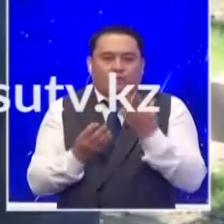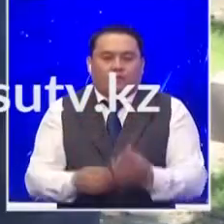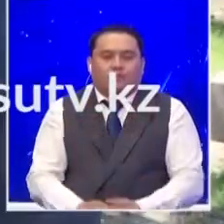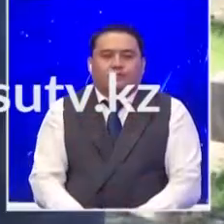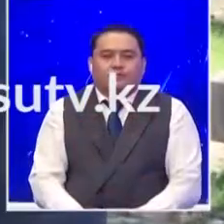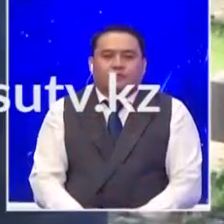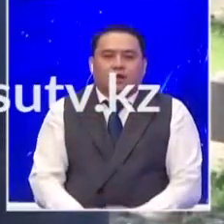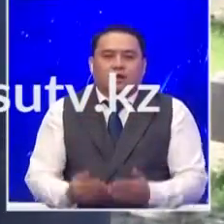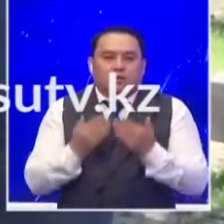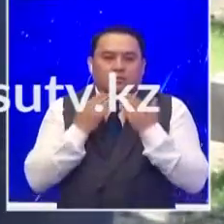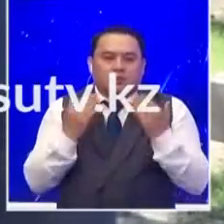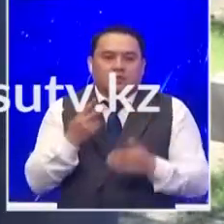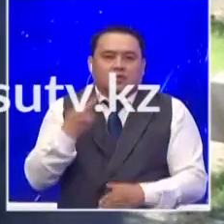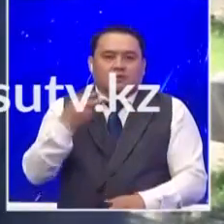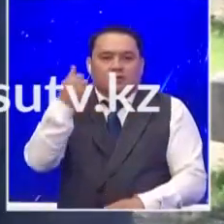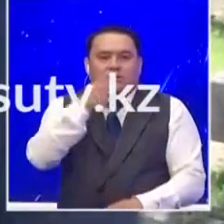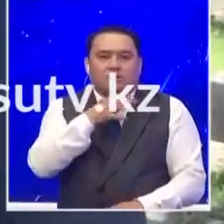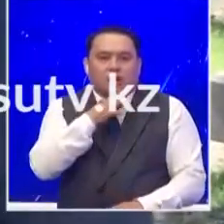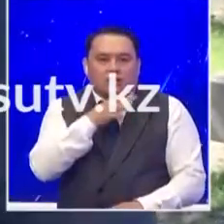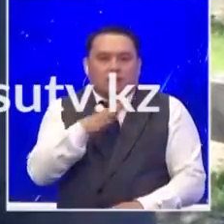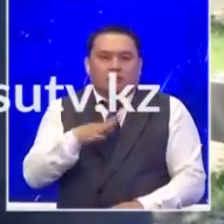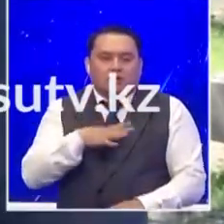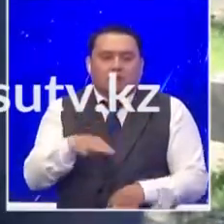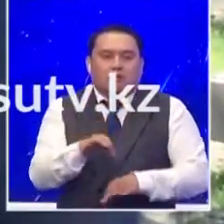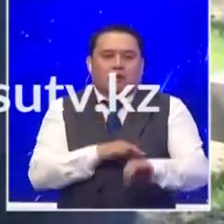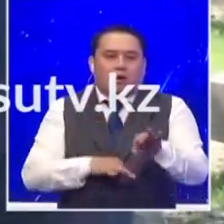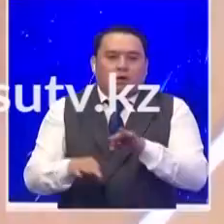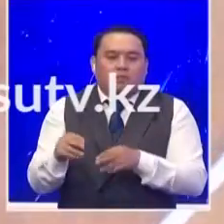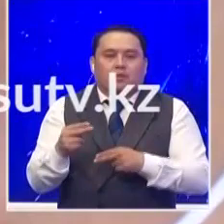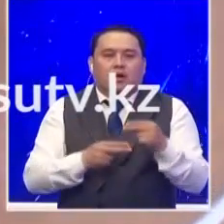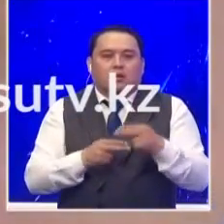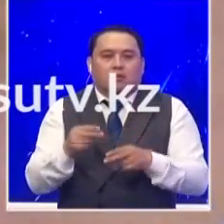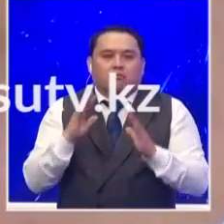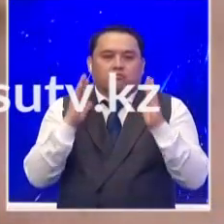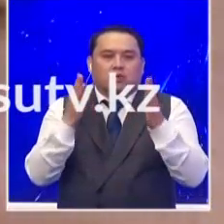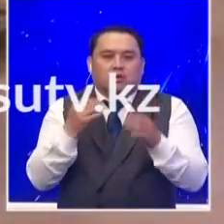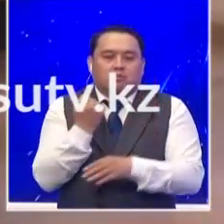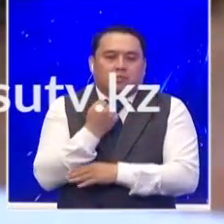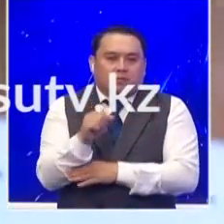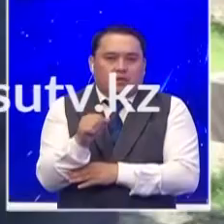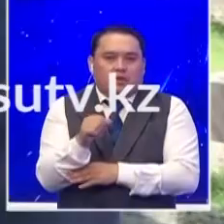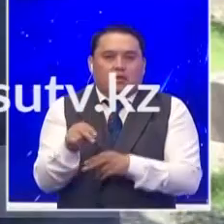За последние 20 лет было спроектировано и построено парк Победы,